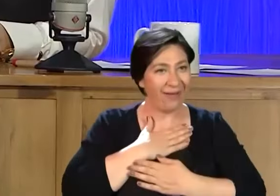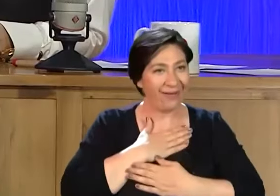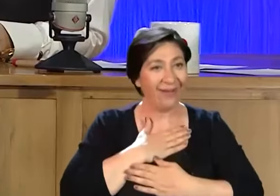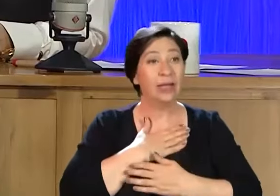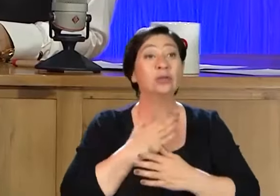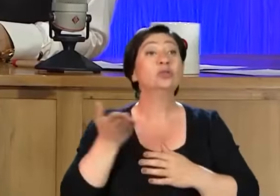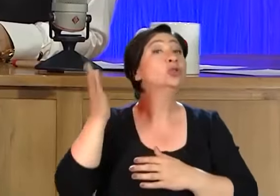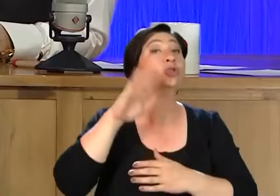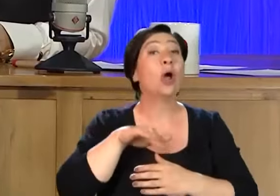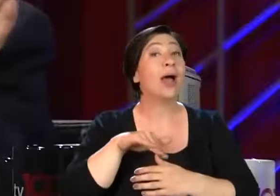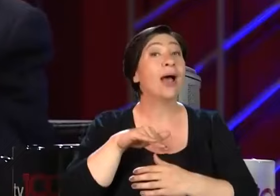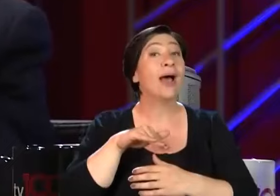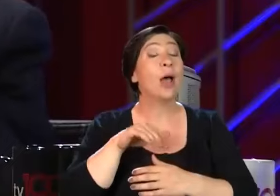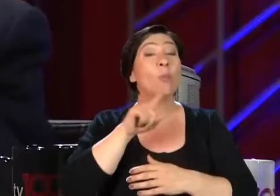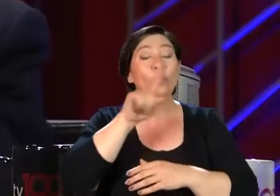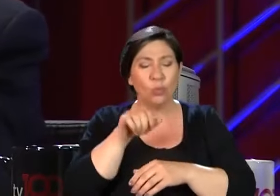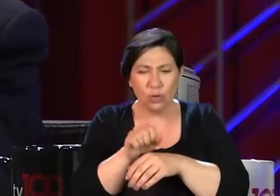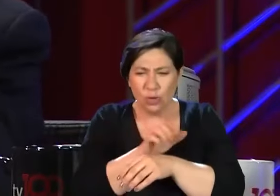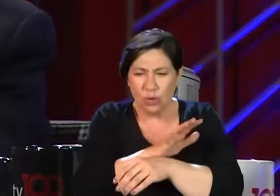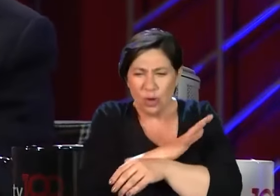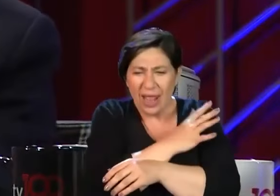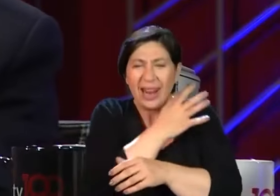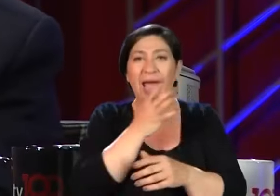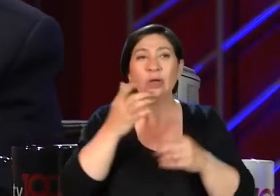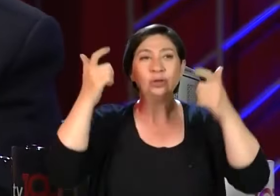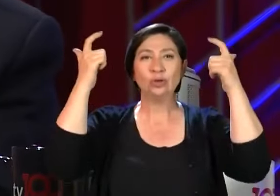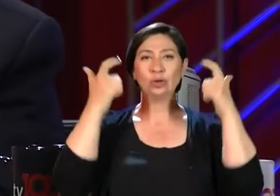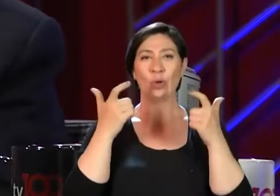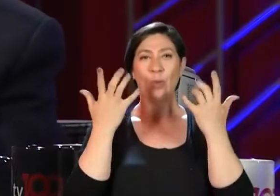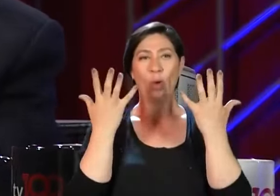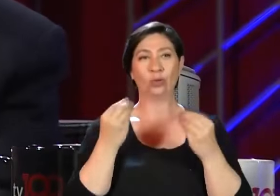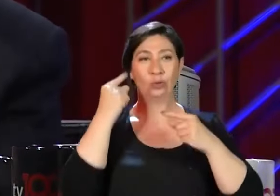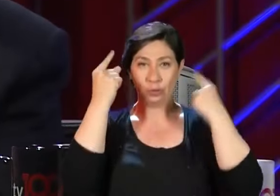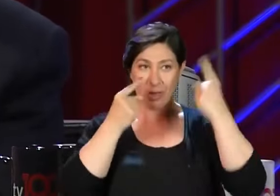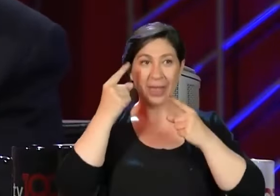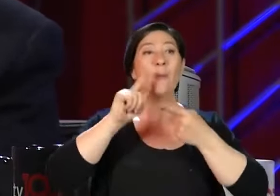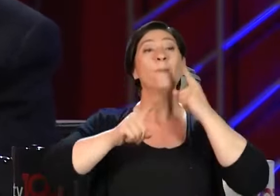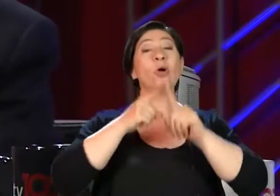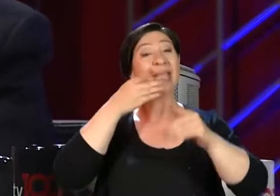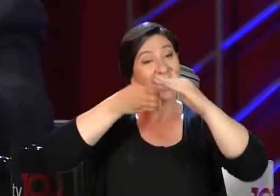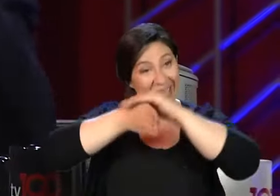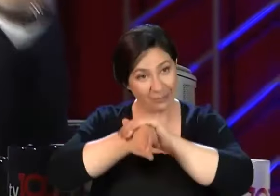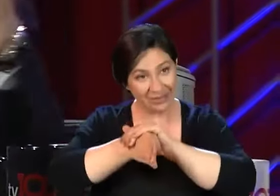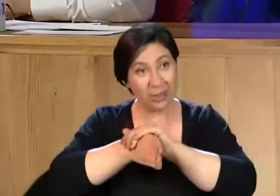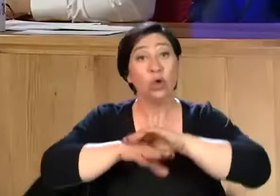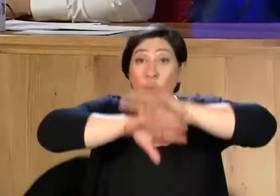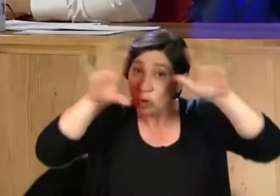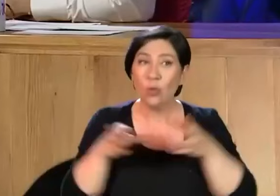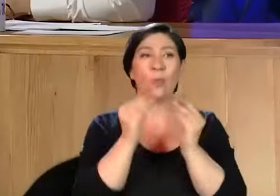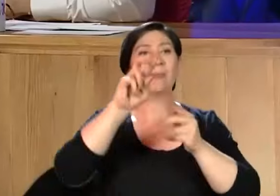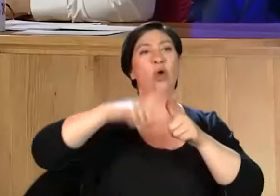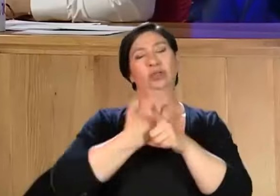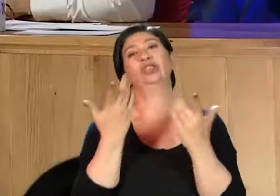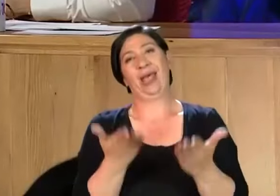sonra bütün bu duygularıyla sorumluluk sahibi olduğunu düşünüp siyasete atılması. Tümüyle bu bir